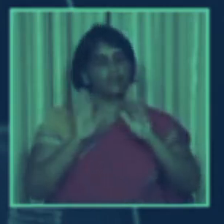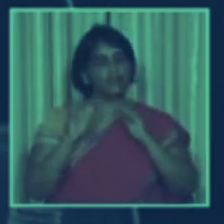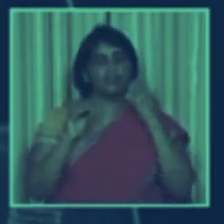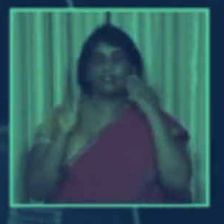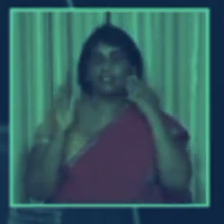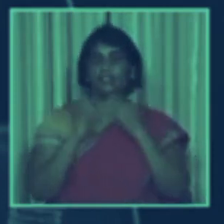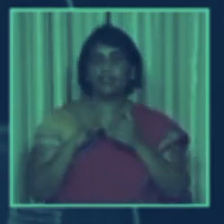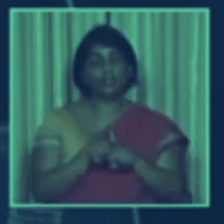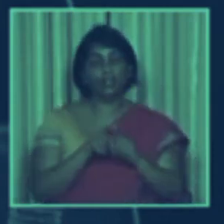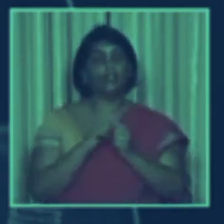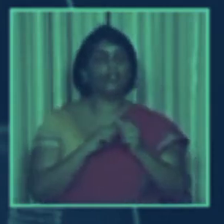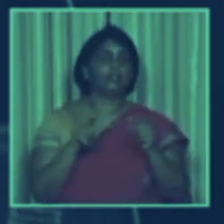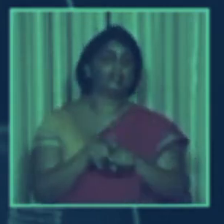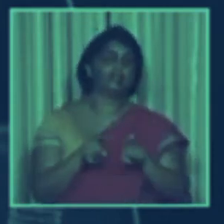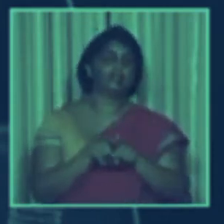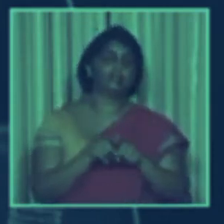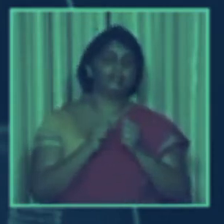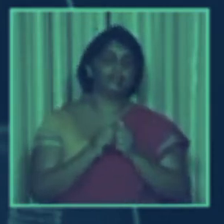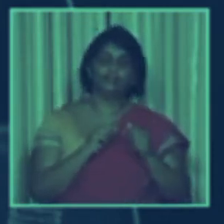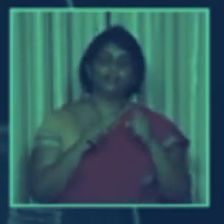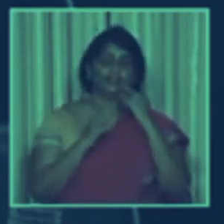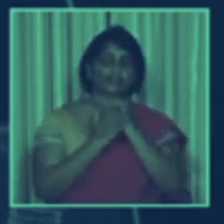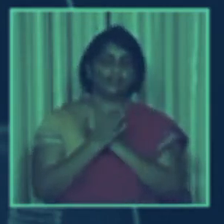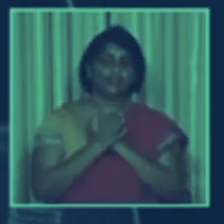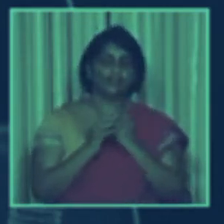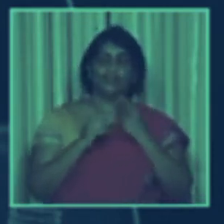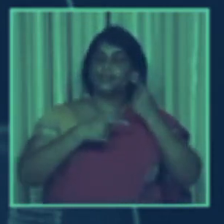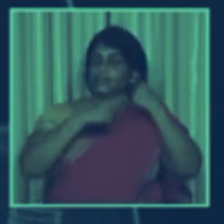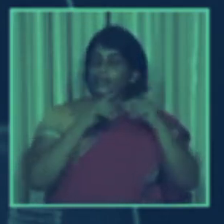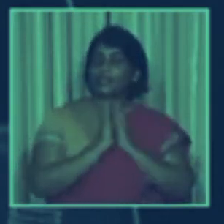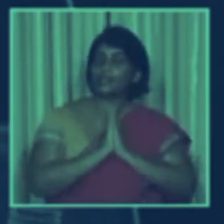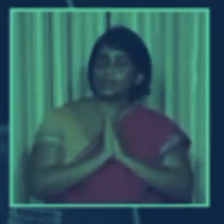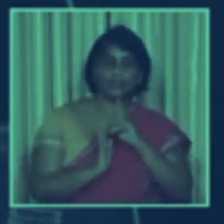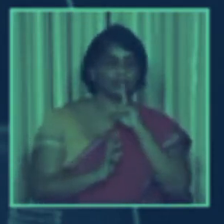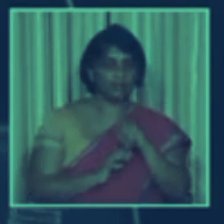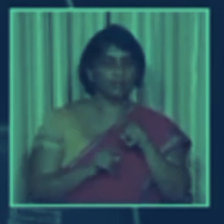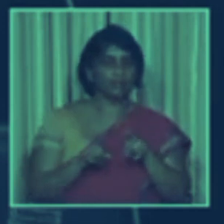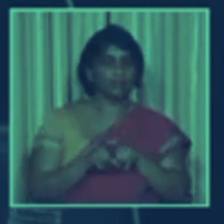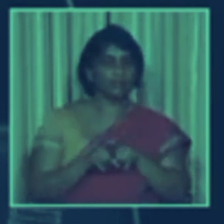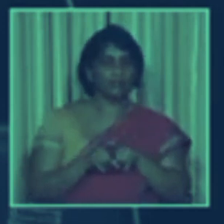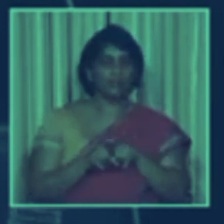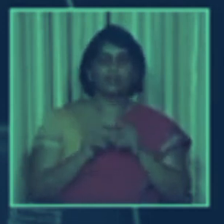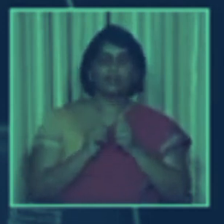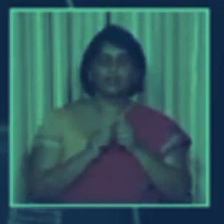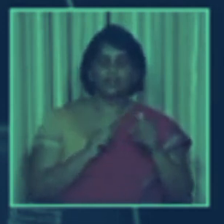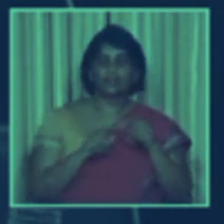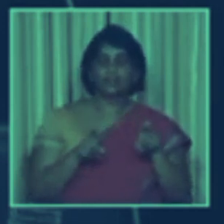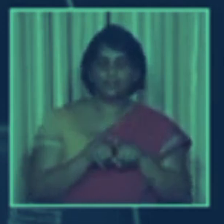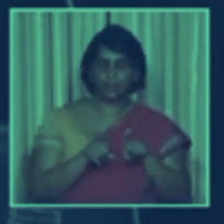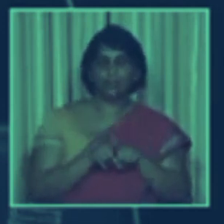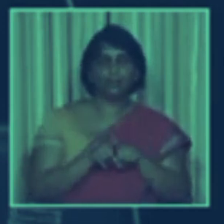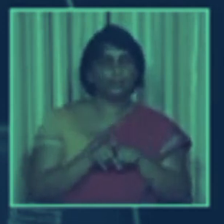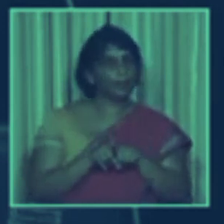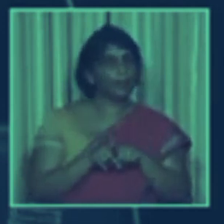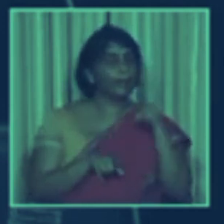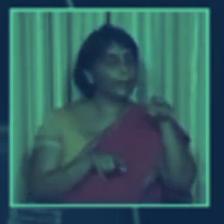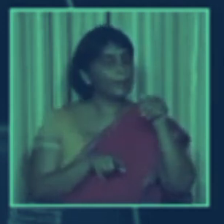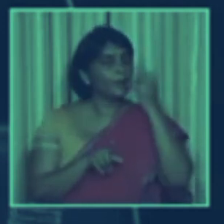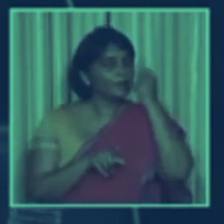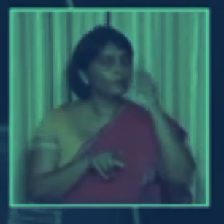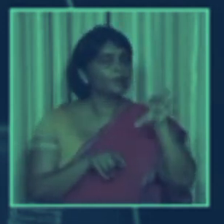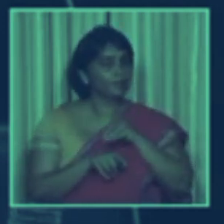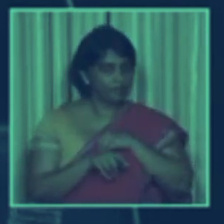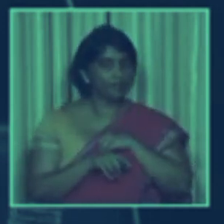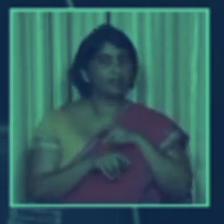பாலஸ்தீன மக்கள் அவர்களுக்கு நடப்பது அநியாயம் என்று எல்லோரும் ஏற்றுக்கொள்கிறார்கள். அவர்களுடைய நிலத்திலே இருந்து கொண்டு அவர்களை அகதியாக்குகின்ற